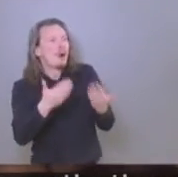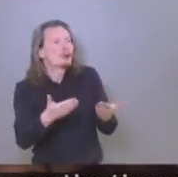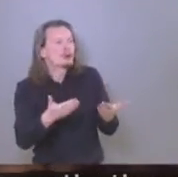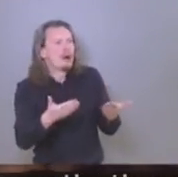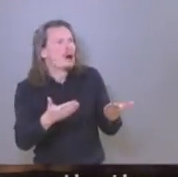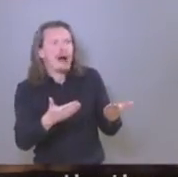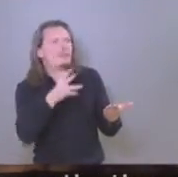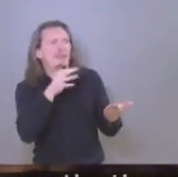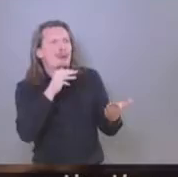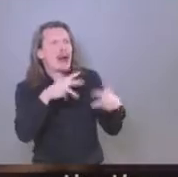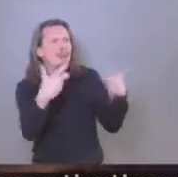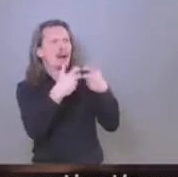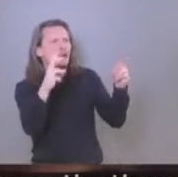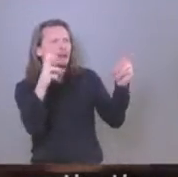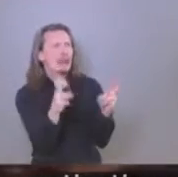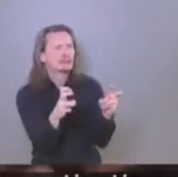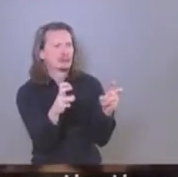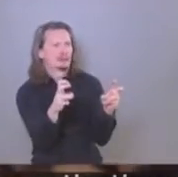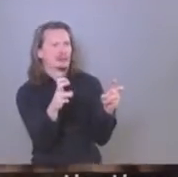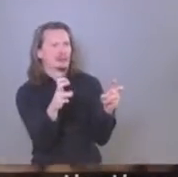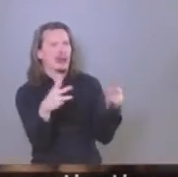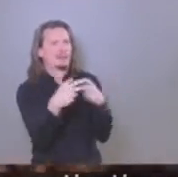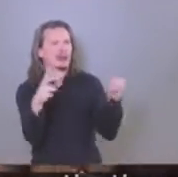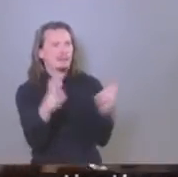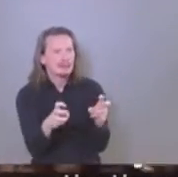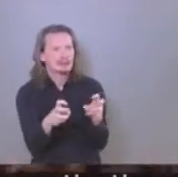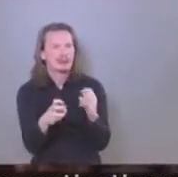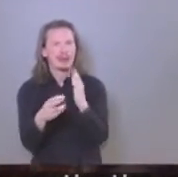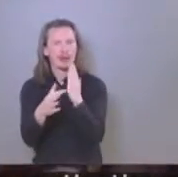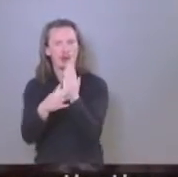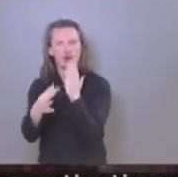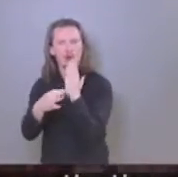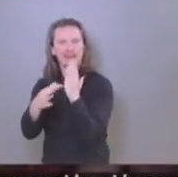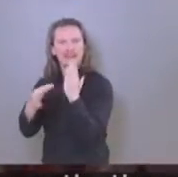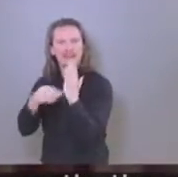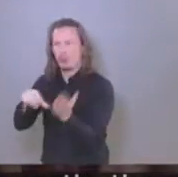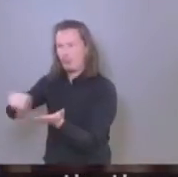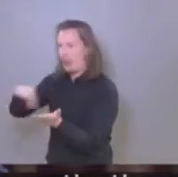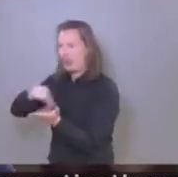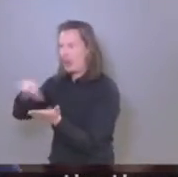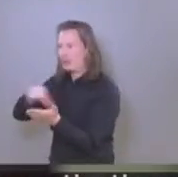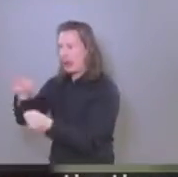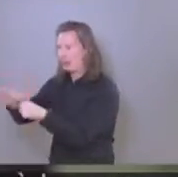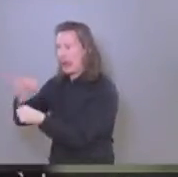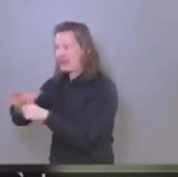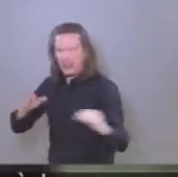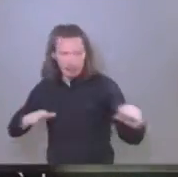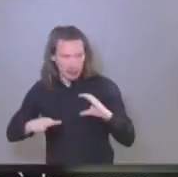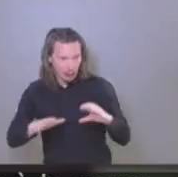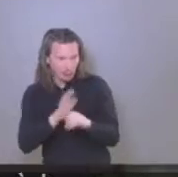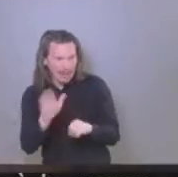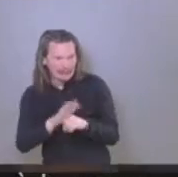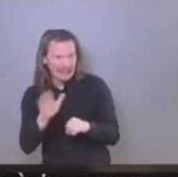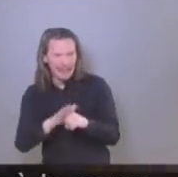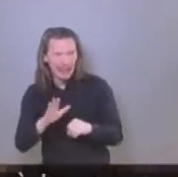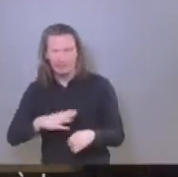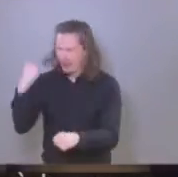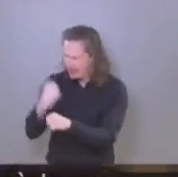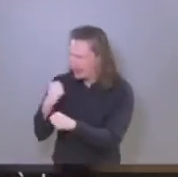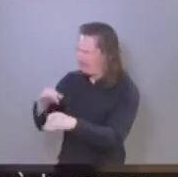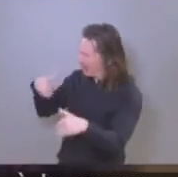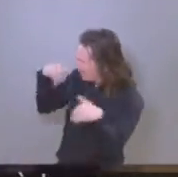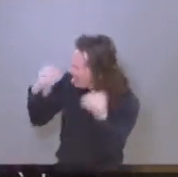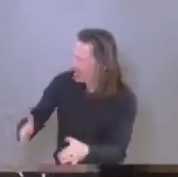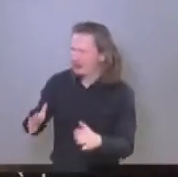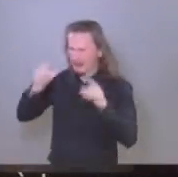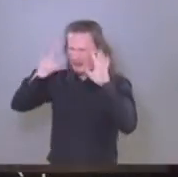prix. Et à la sortie, vous vous trouvez à avoir des cotisations que vous n'arrivez pas à payer parce que vous n'avez pas gagné assez, alors que vous avez travaillé comme un